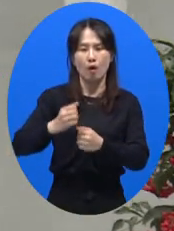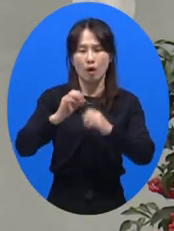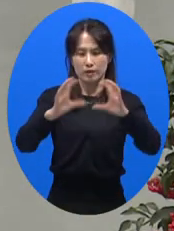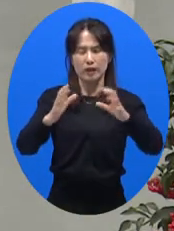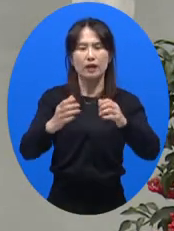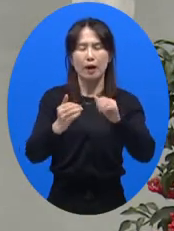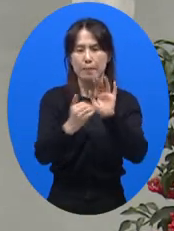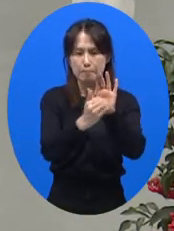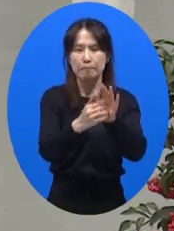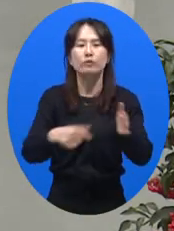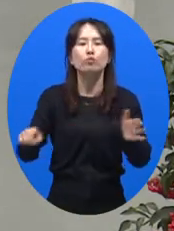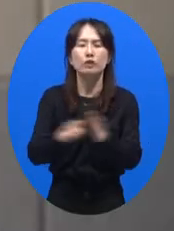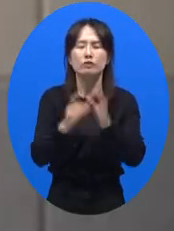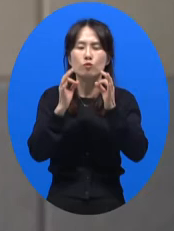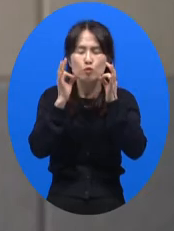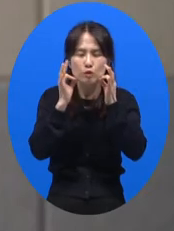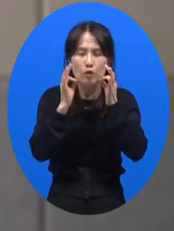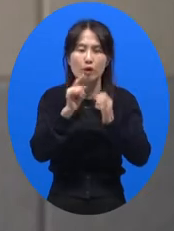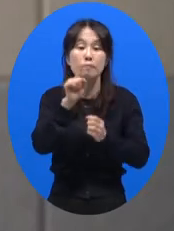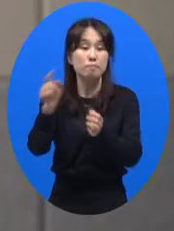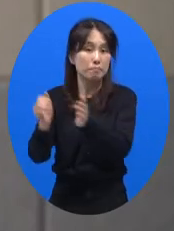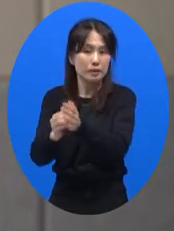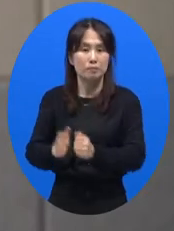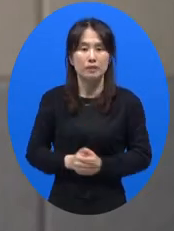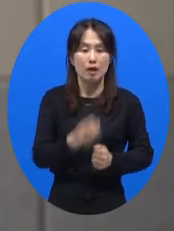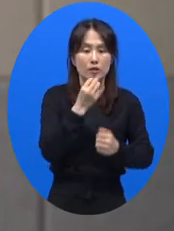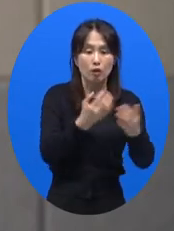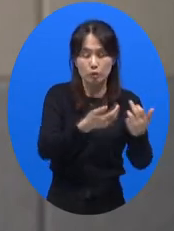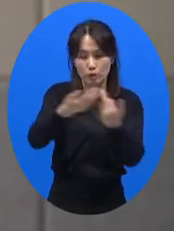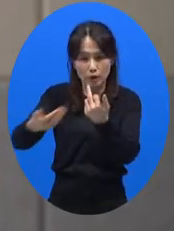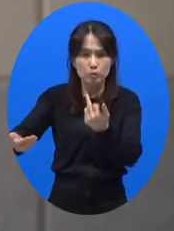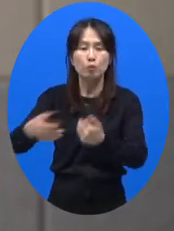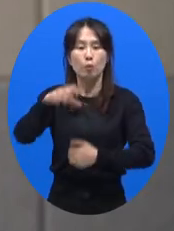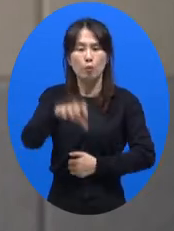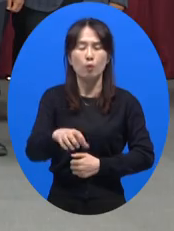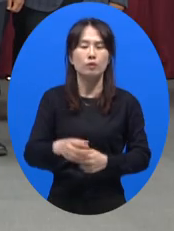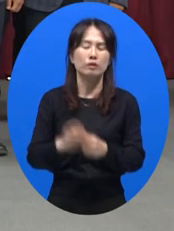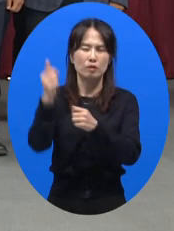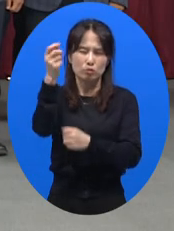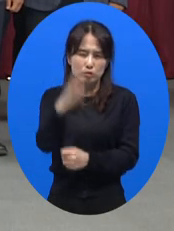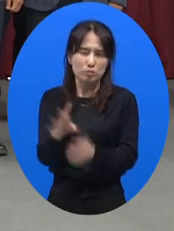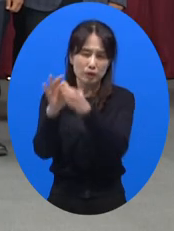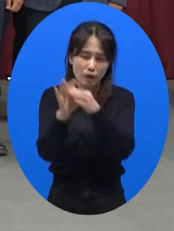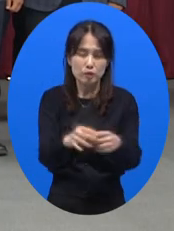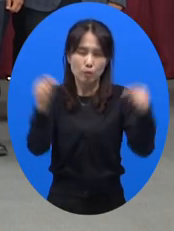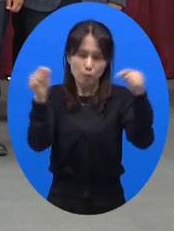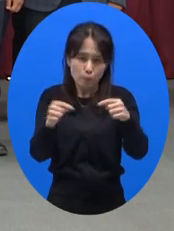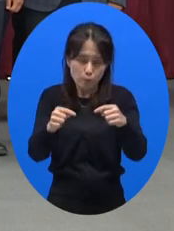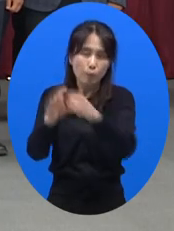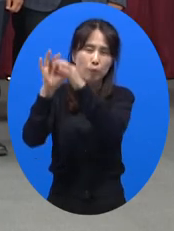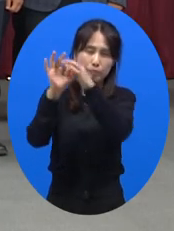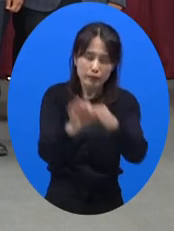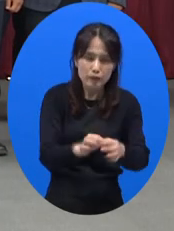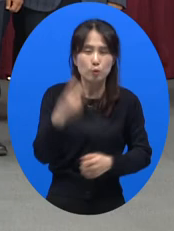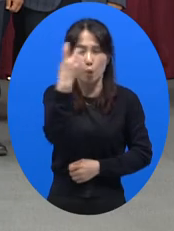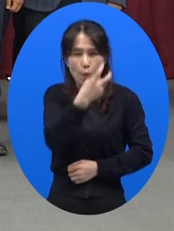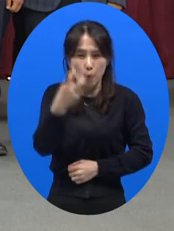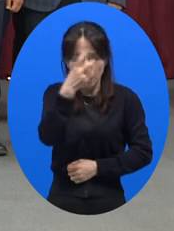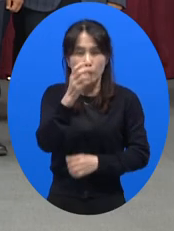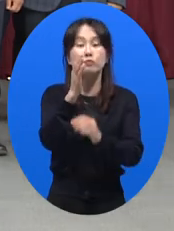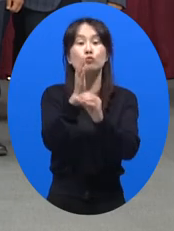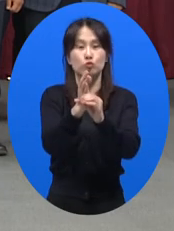정례회의를 열고 협력방안을 지속해서 점검해 나갈 방침입니다 변기 줄 tv3 운영이